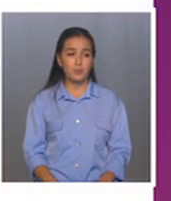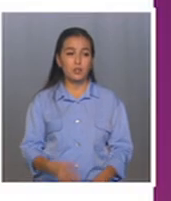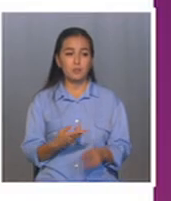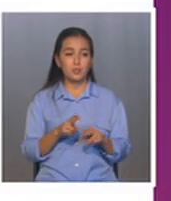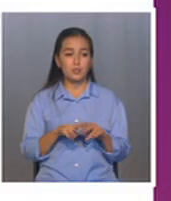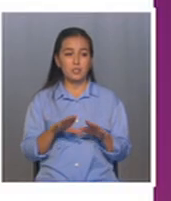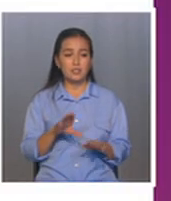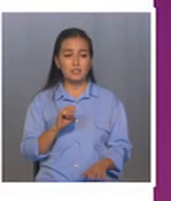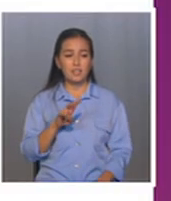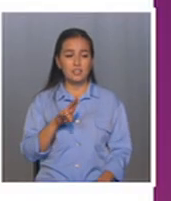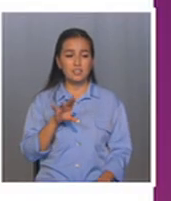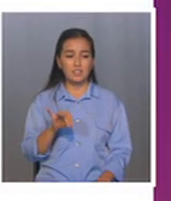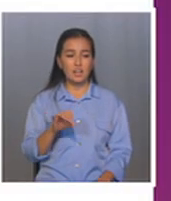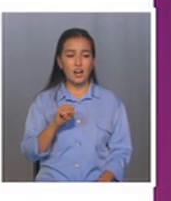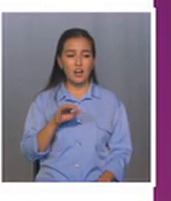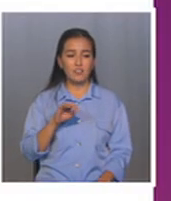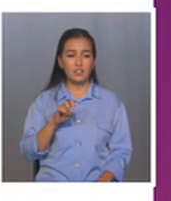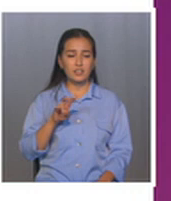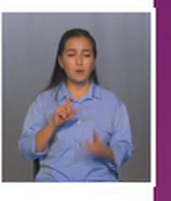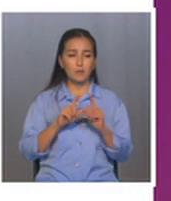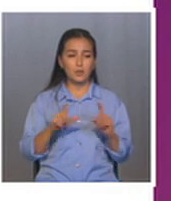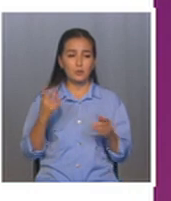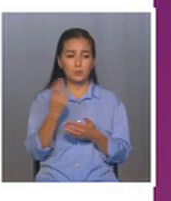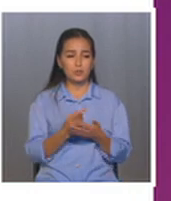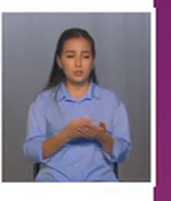Рафаэль Сантидің Афина мектебі суреті берілген.